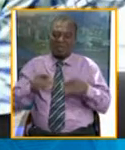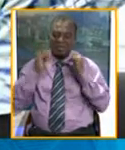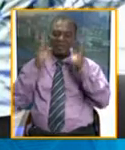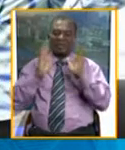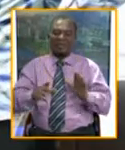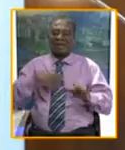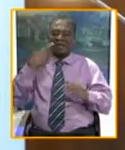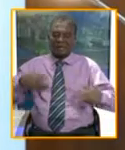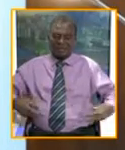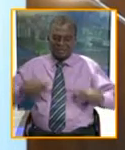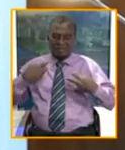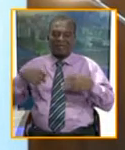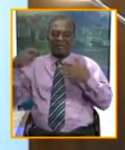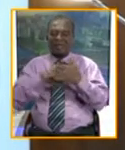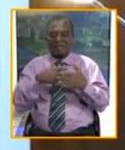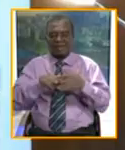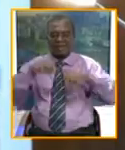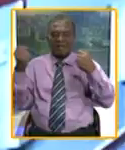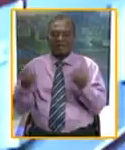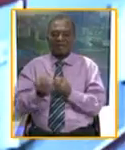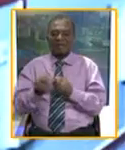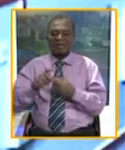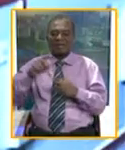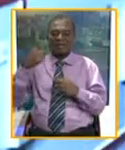des associations de partis politiques ivoiriens.